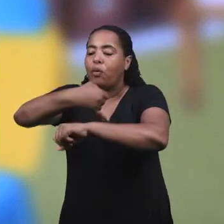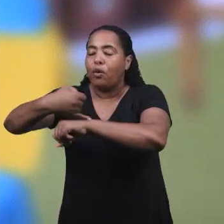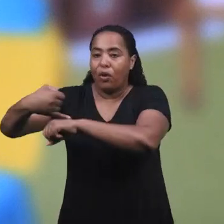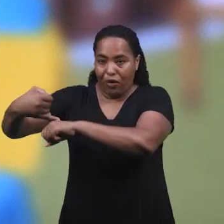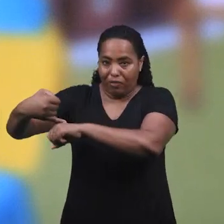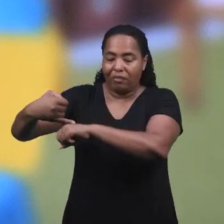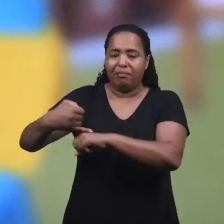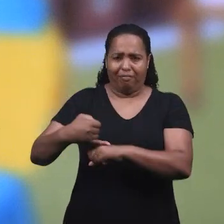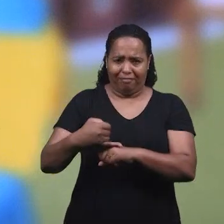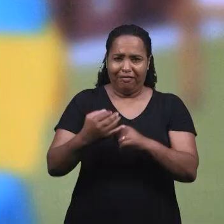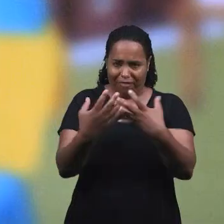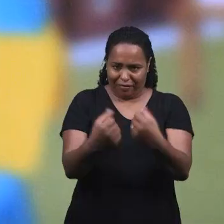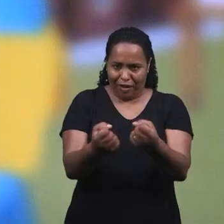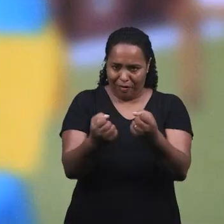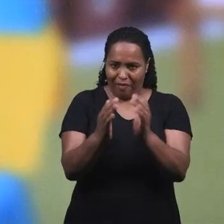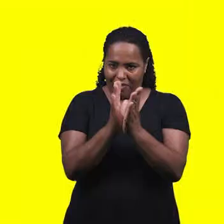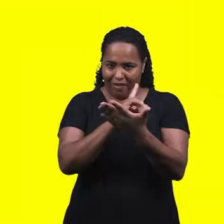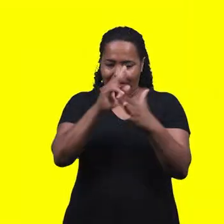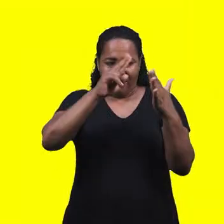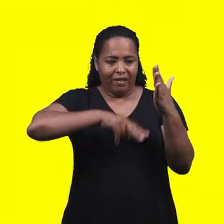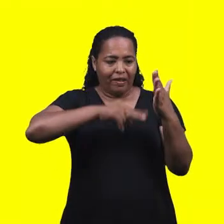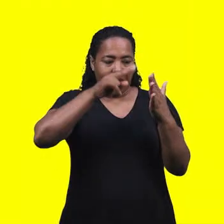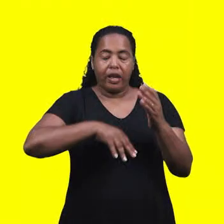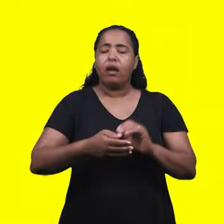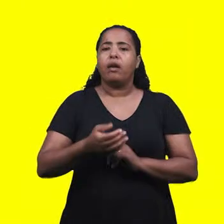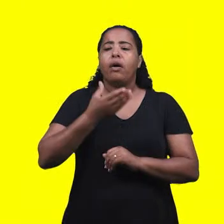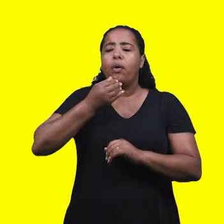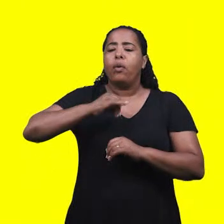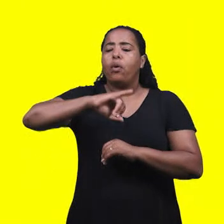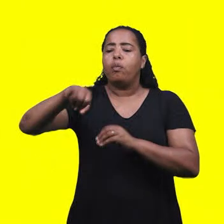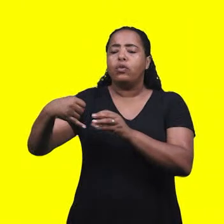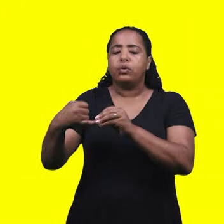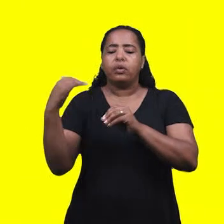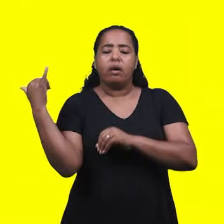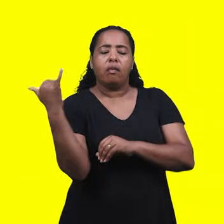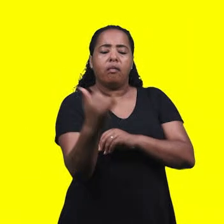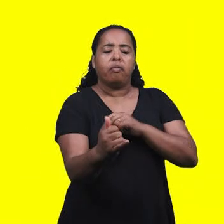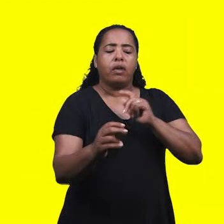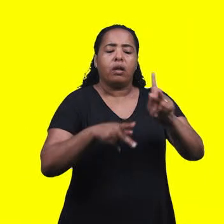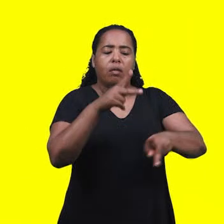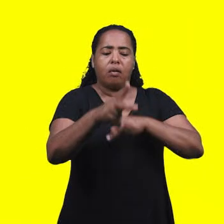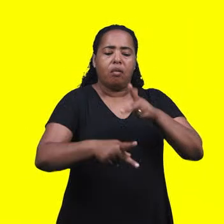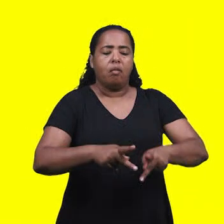fleuve Jourdain. Nous allons lire ensemble la parole de Dieu. Josué a dit au peuple,